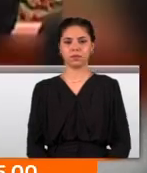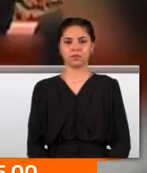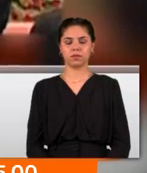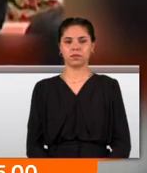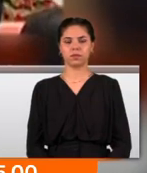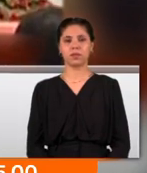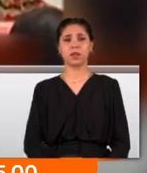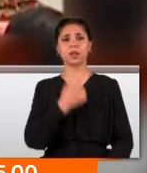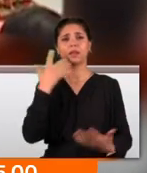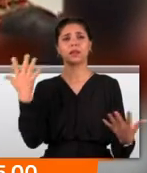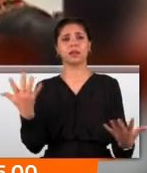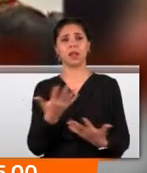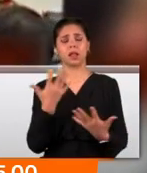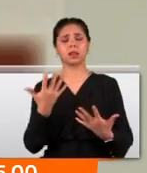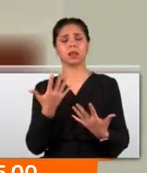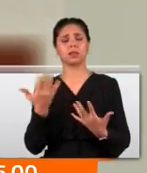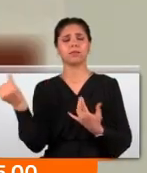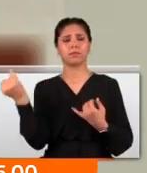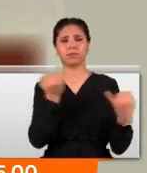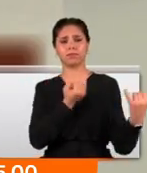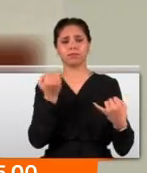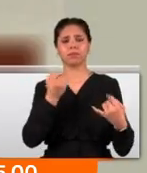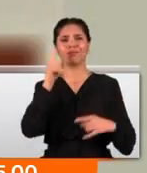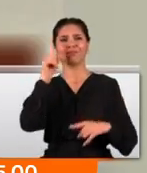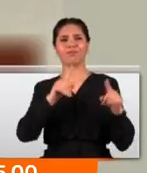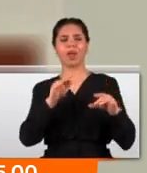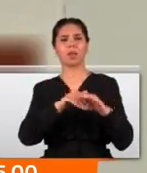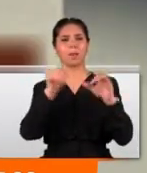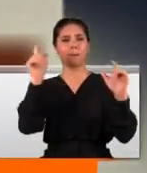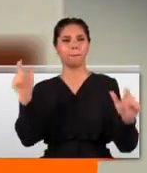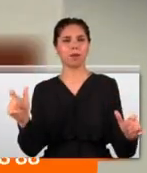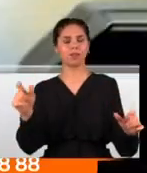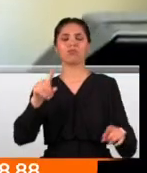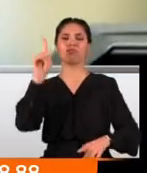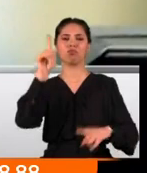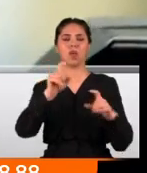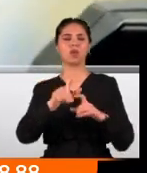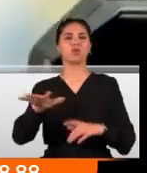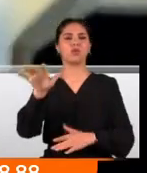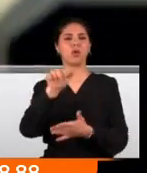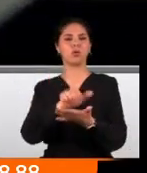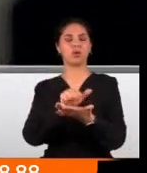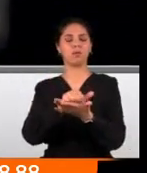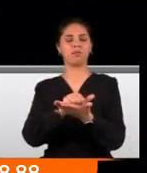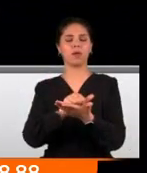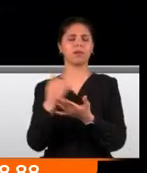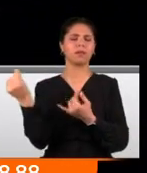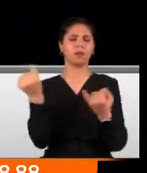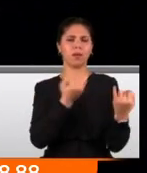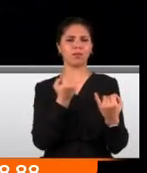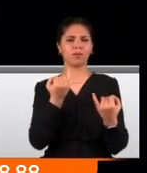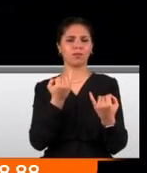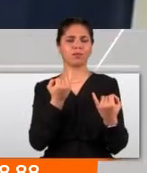Kılıçdaroğlu. Yıllarca kanlı bıçaklı oldular. Kimi zaman meclis kürsüsünde, kimi zaman sosyal medyada en sert